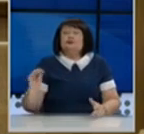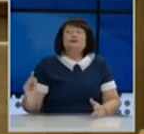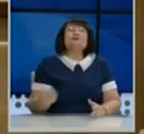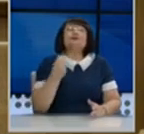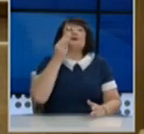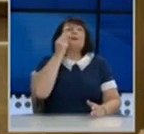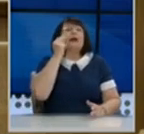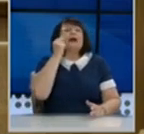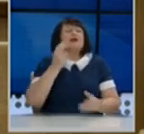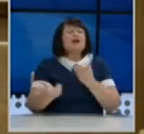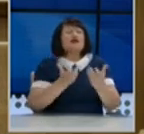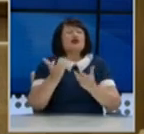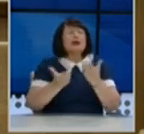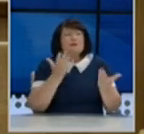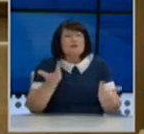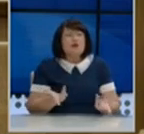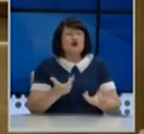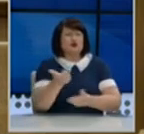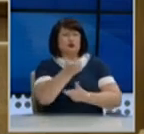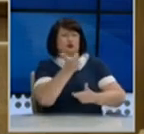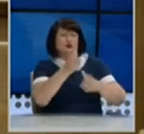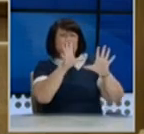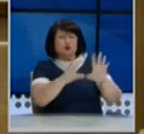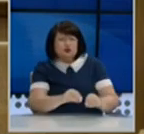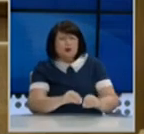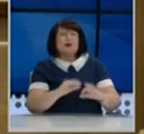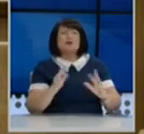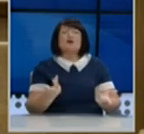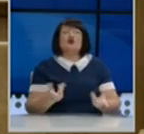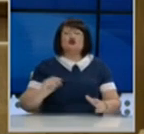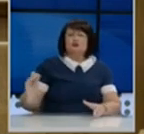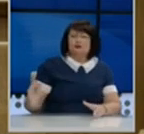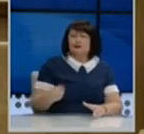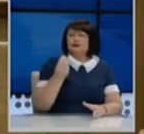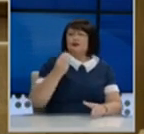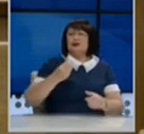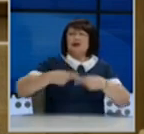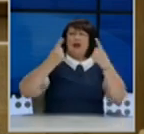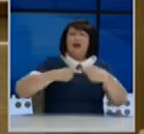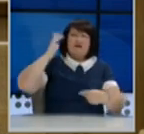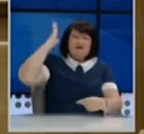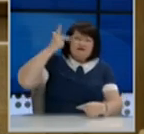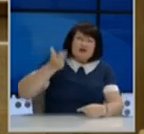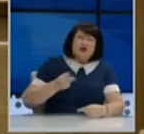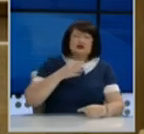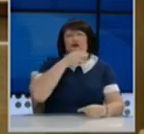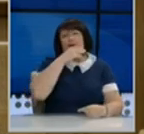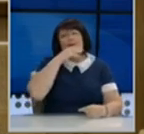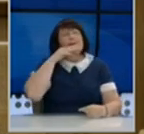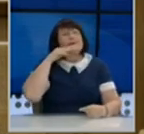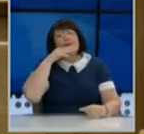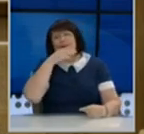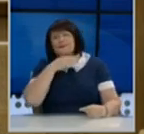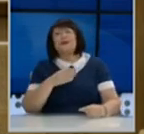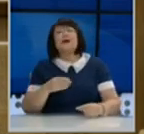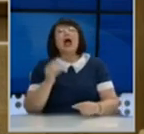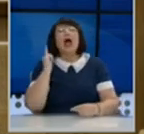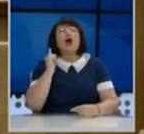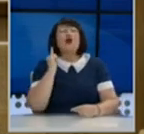στην Πάρνηθα, πώς κατασβέστηκε, πώς προέκυψε η φωτιά στον Εύρο, γιατί δεν